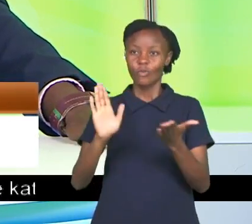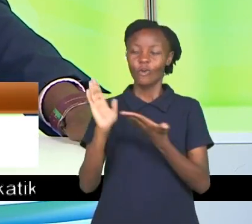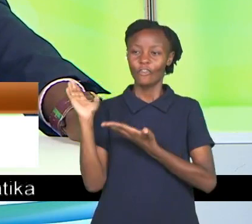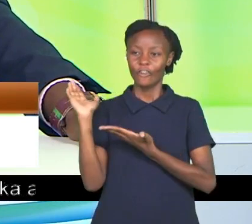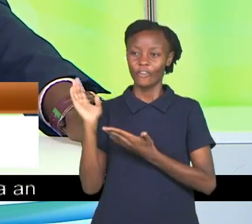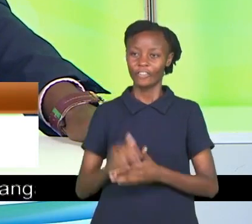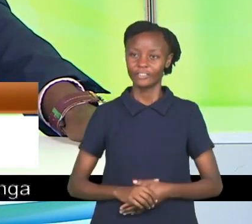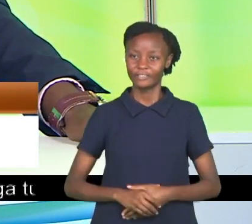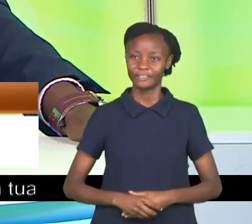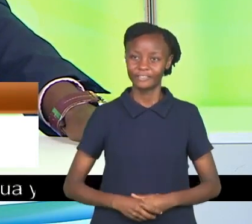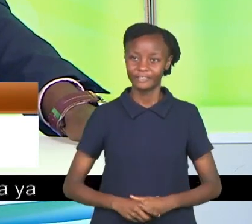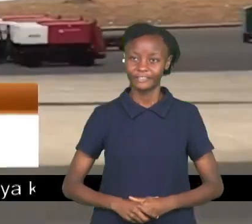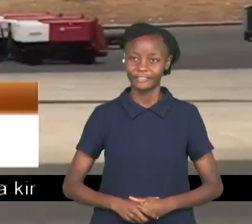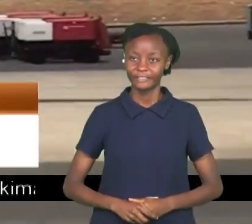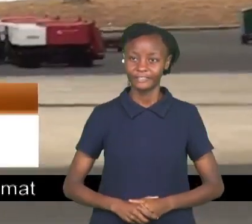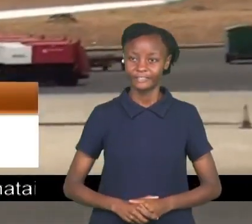zaidi.